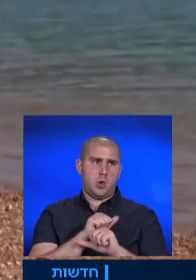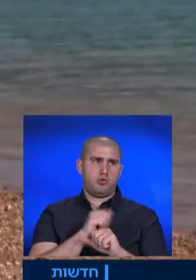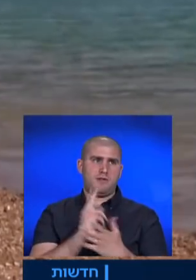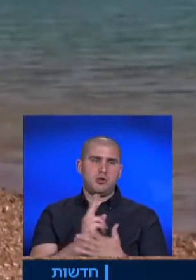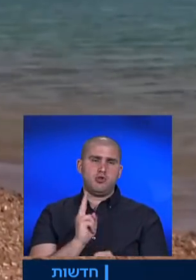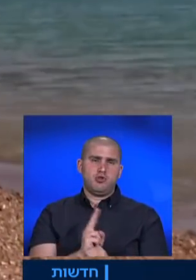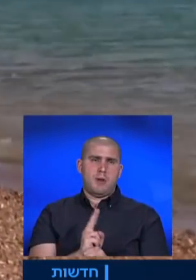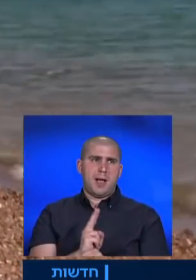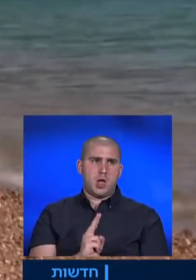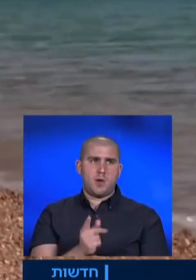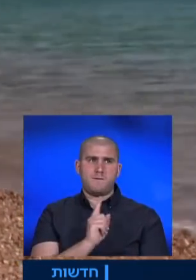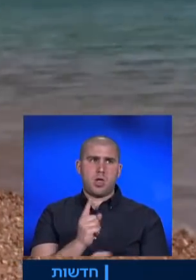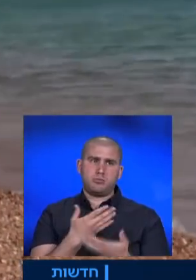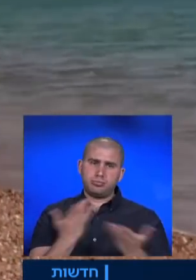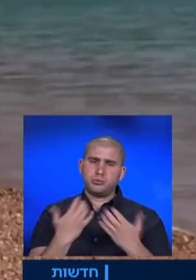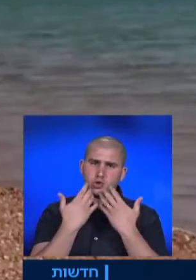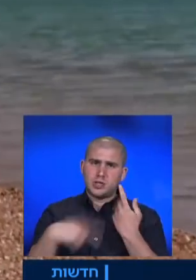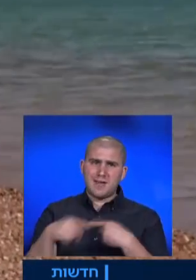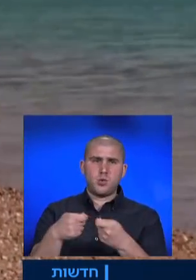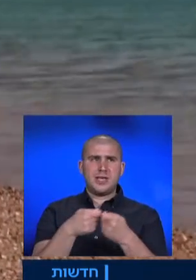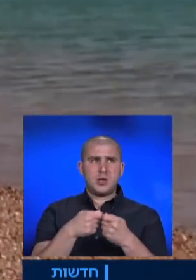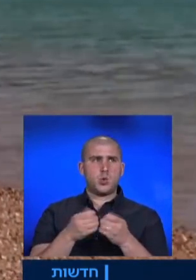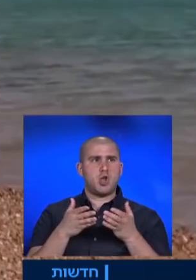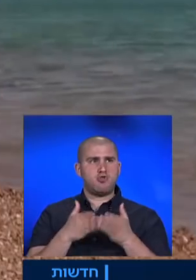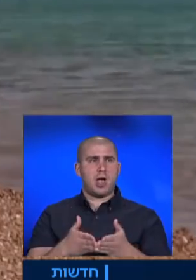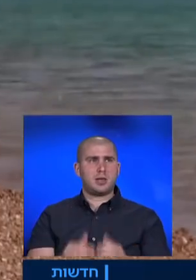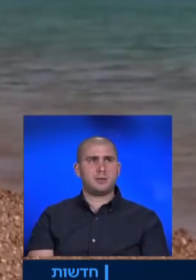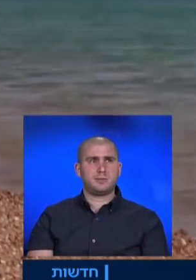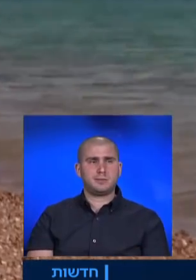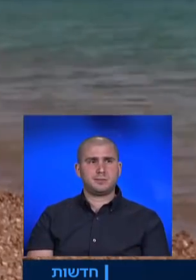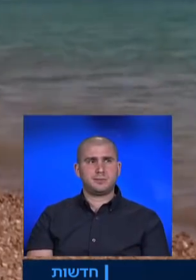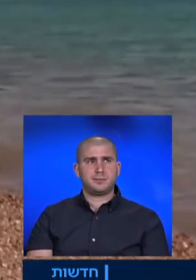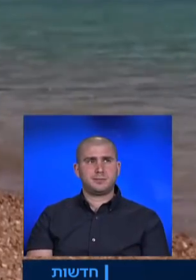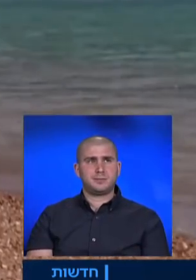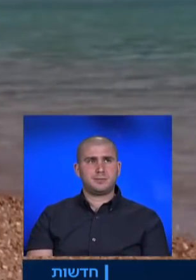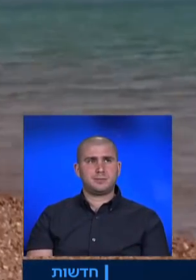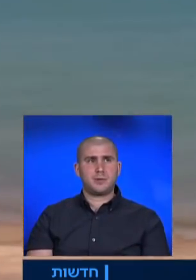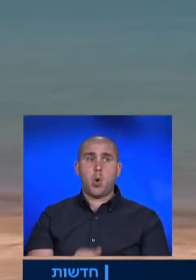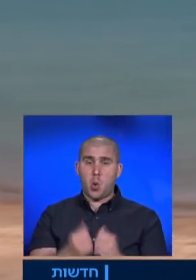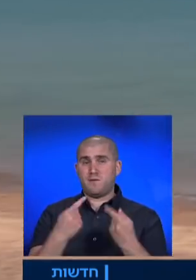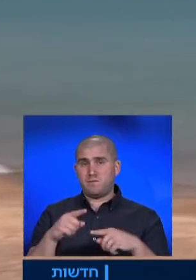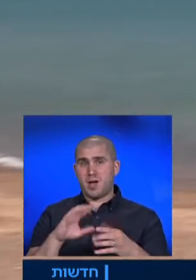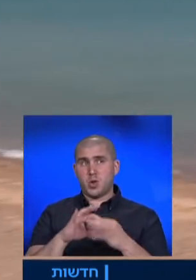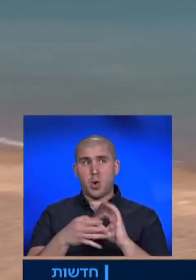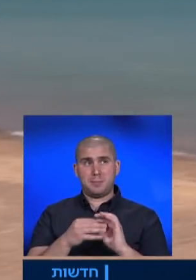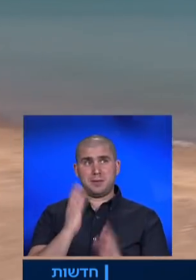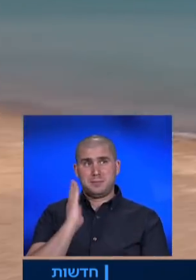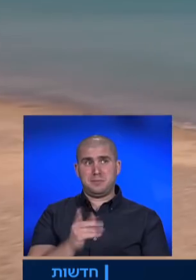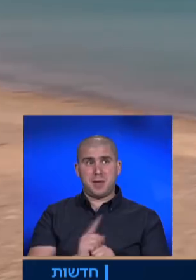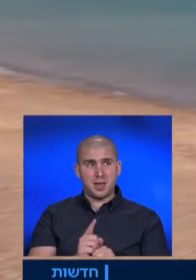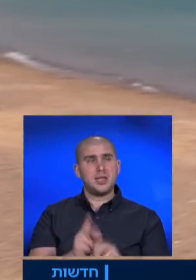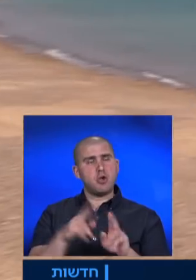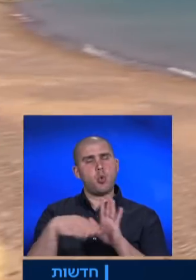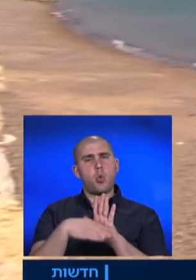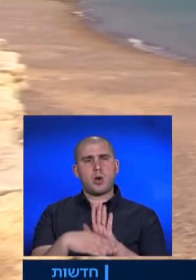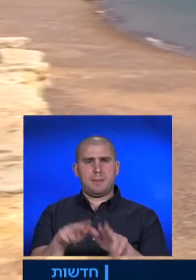ולא שיתפנו את איגוד השייט או את הוועד האולימפי ישר. יש חוקים בארץ,